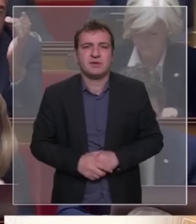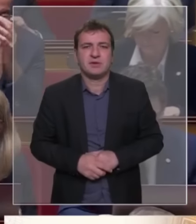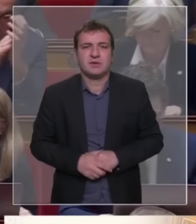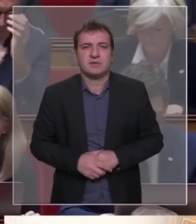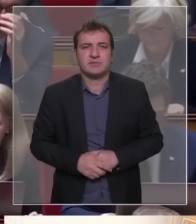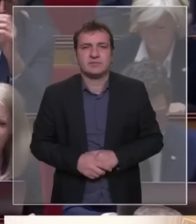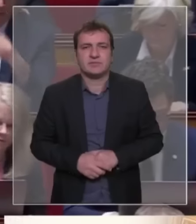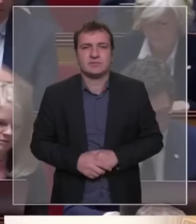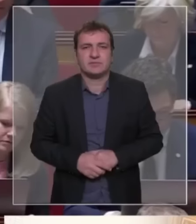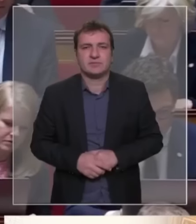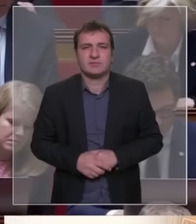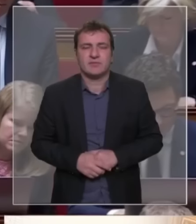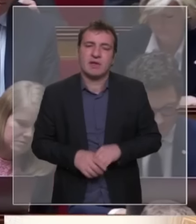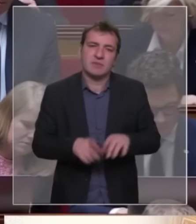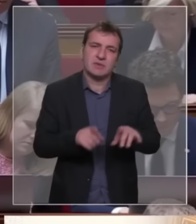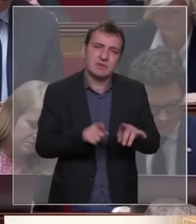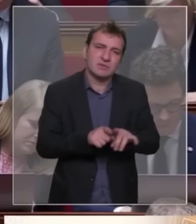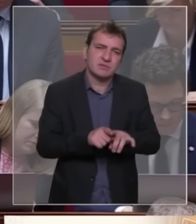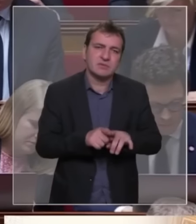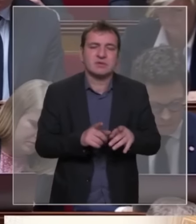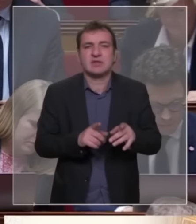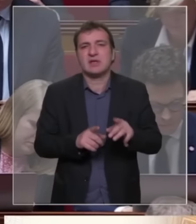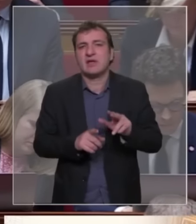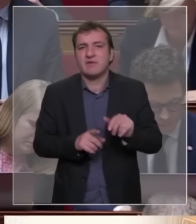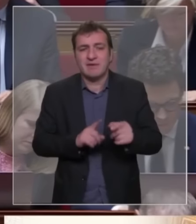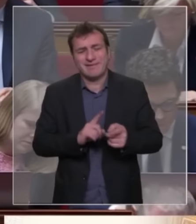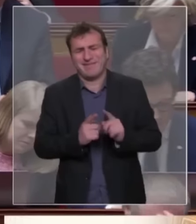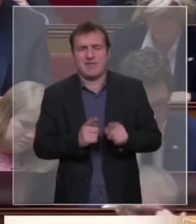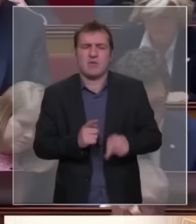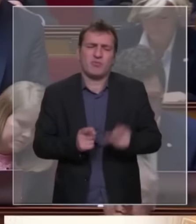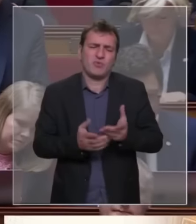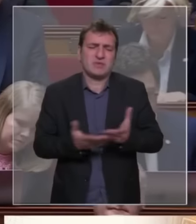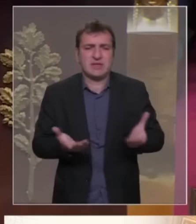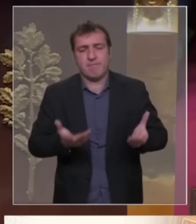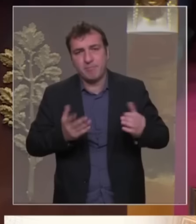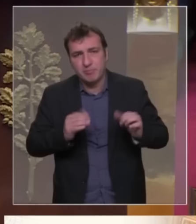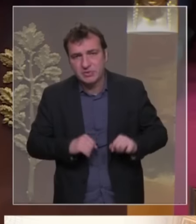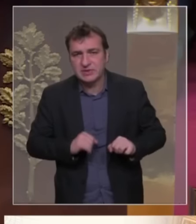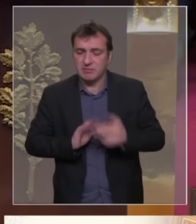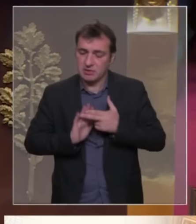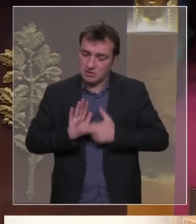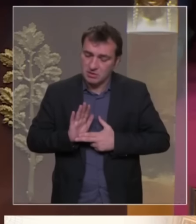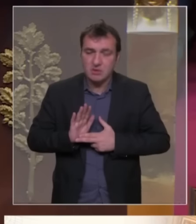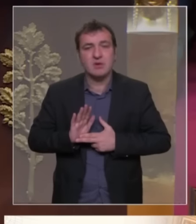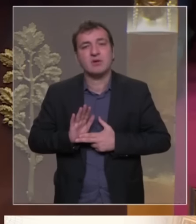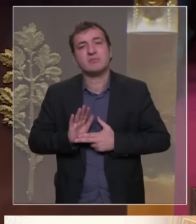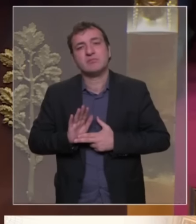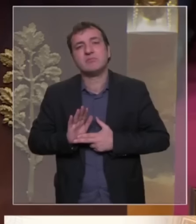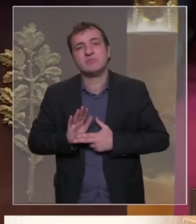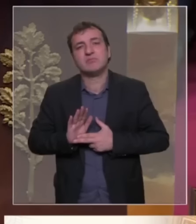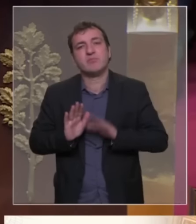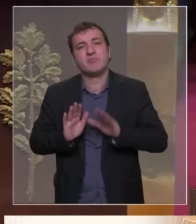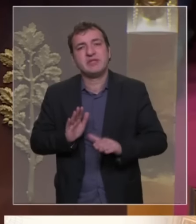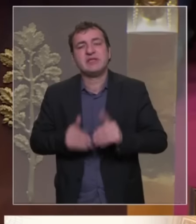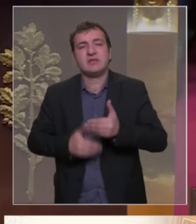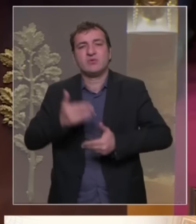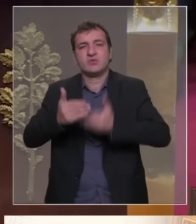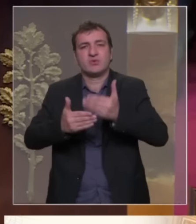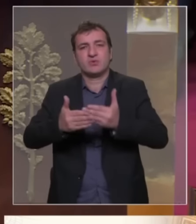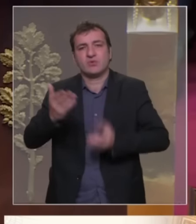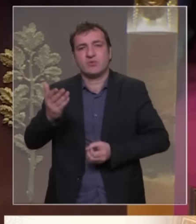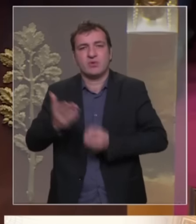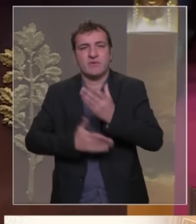D'autre part, nous allons simplifier au maximum les normes qui pèsent sur la construction de logements neufs ou la réhabilitation